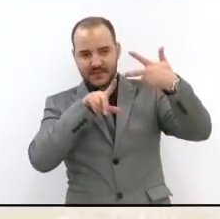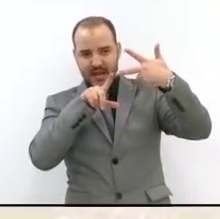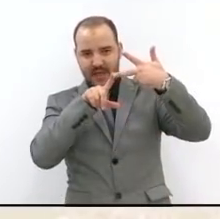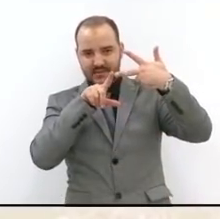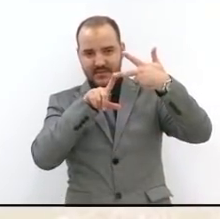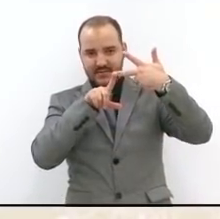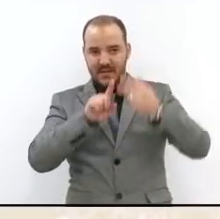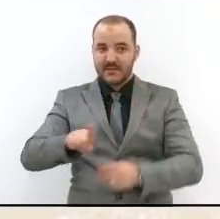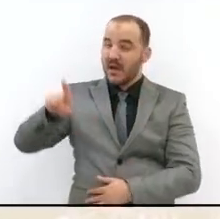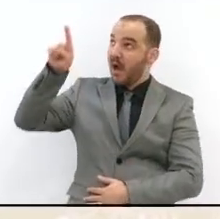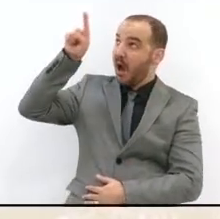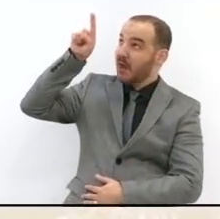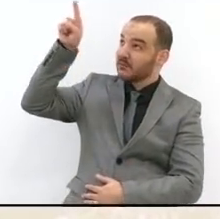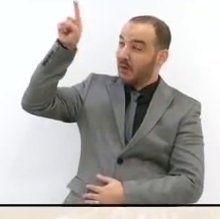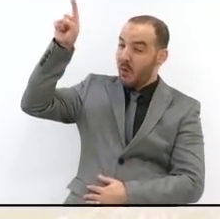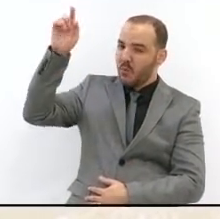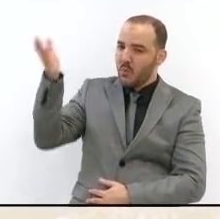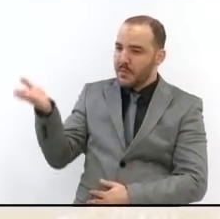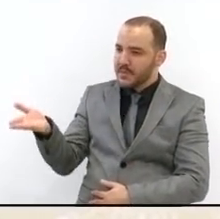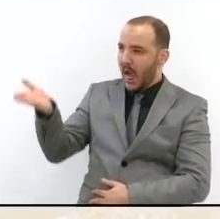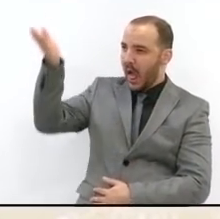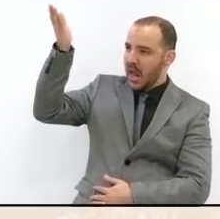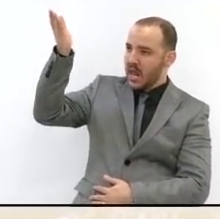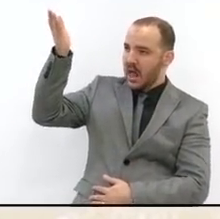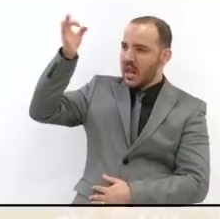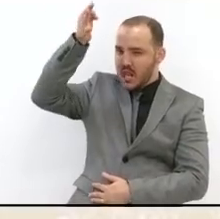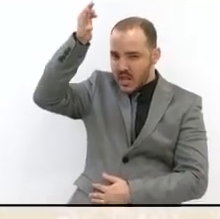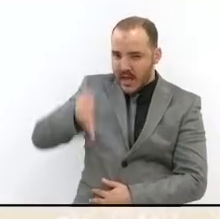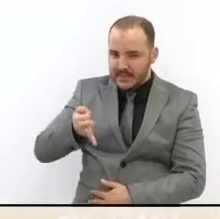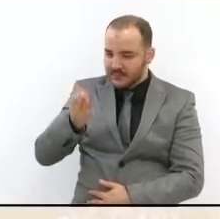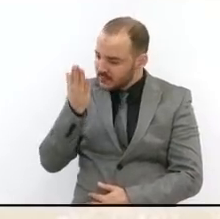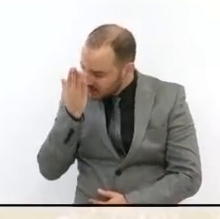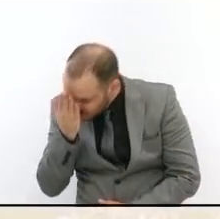الله تعالى وحده يستحق العبادة والشكر.